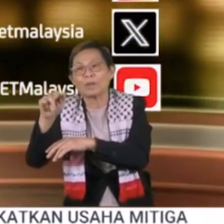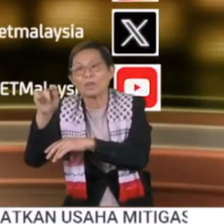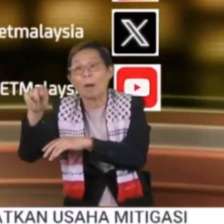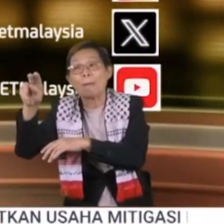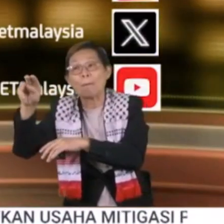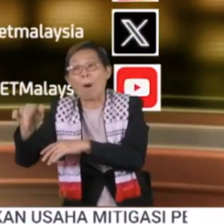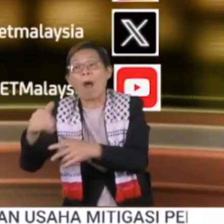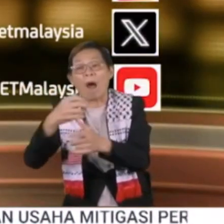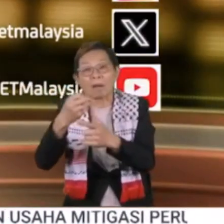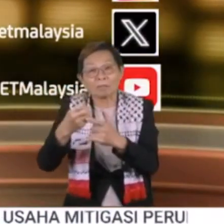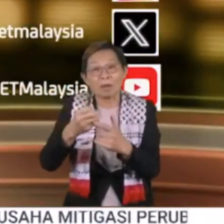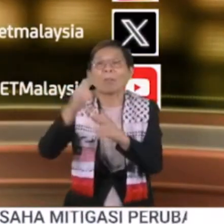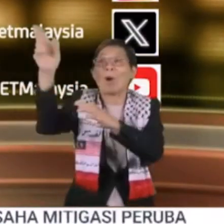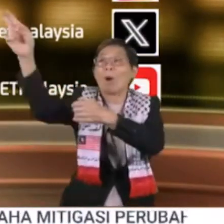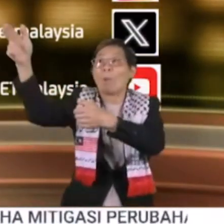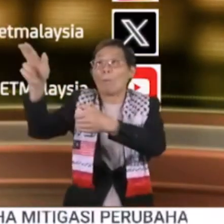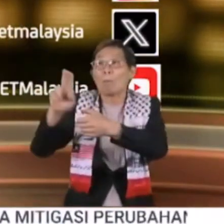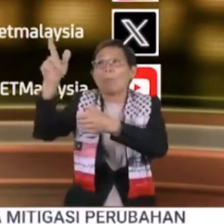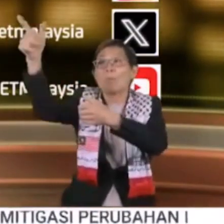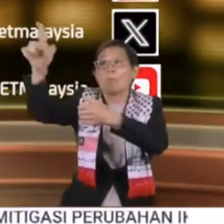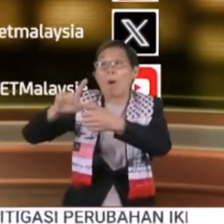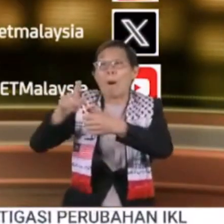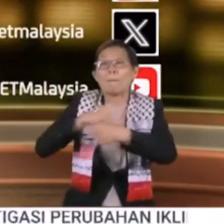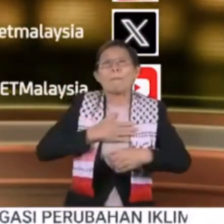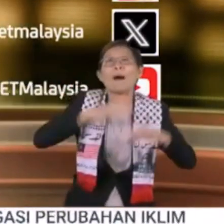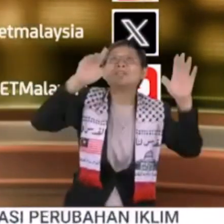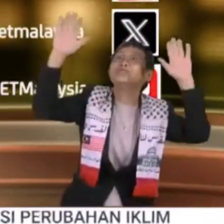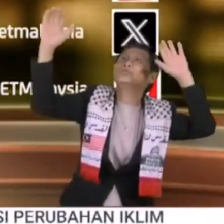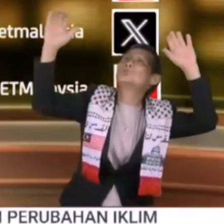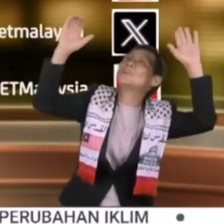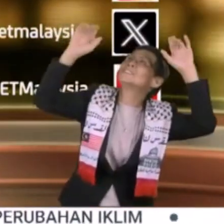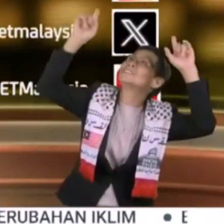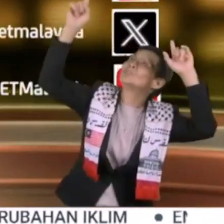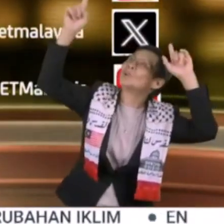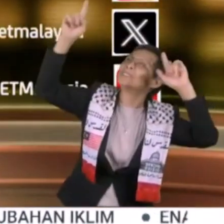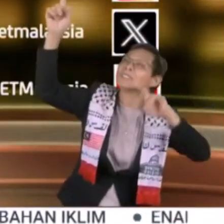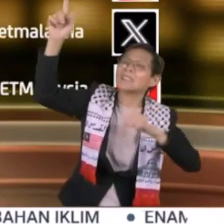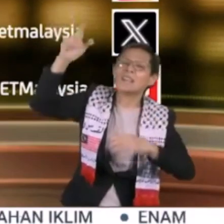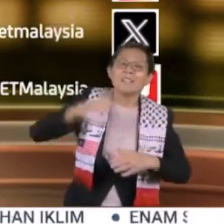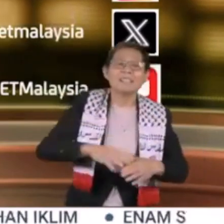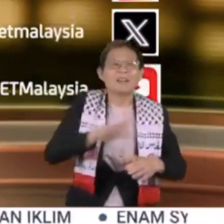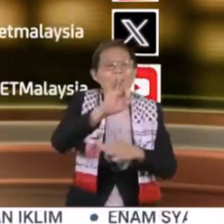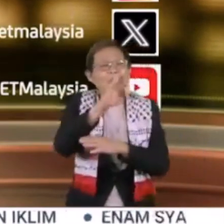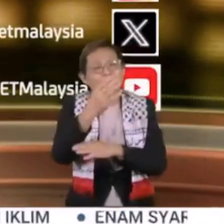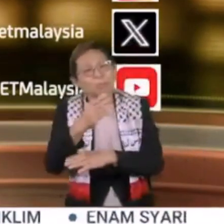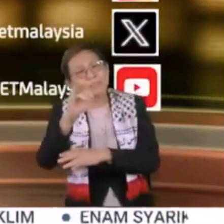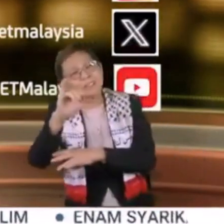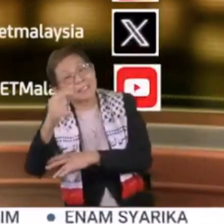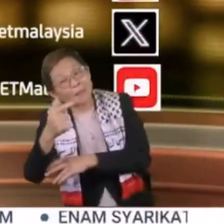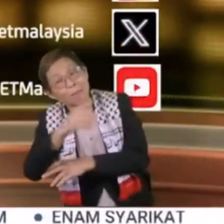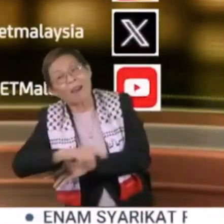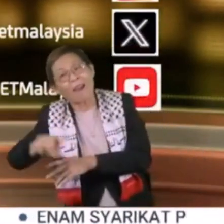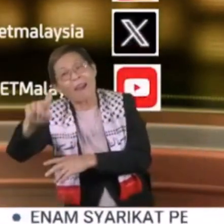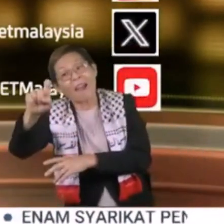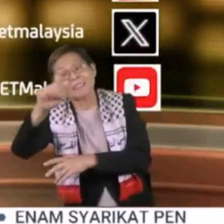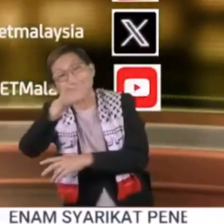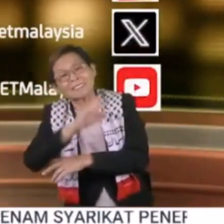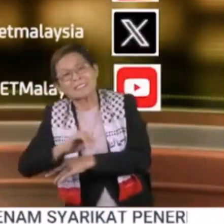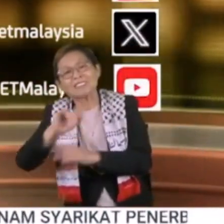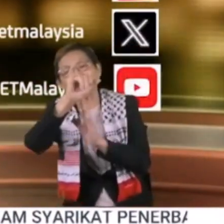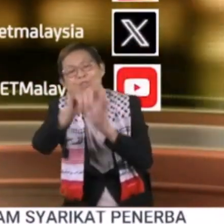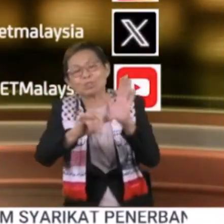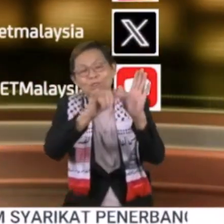www.met.gov.my ataupun boleh muat turun aplikasi My Cuaca serta anda boleh layari Facebook, Instagram, X dan